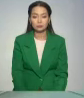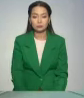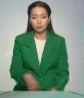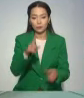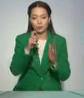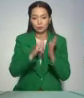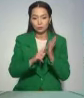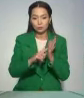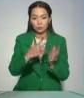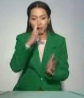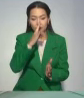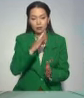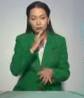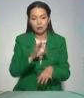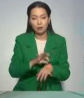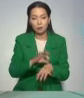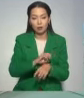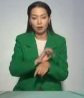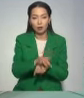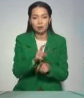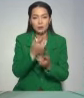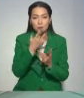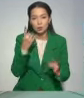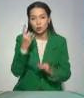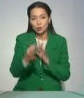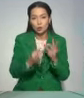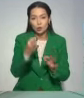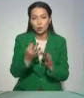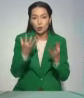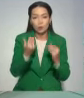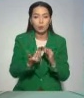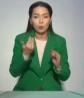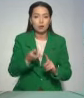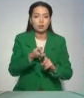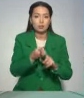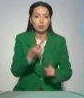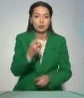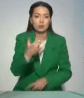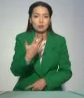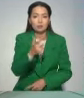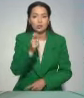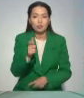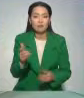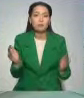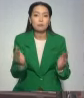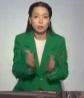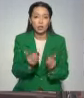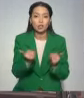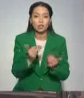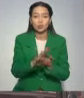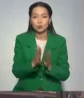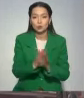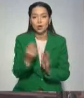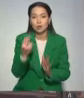175 казахстанцев заболели коронавирусом за последние сутки Хотя днем ранее заразились на 35 Человек меньше ситуация